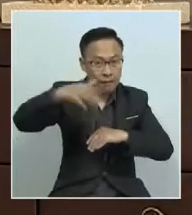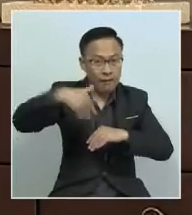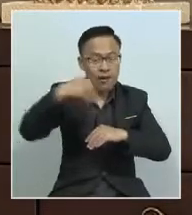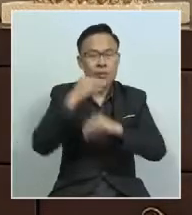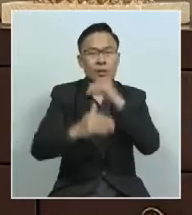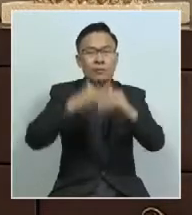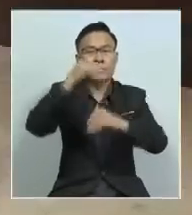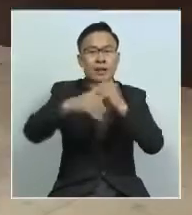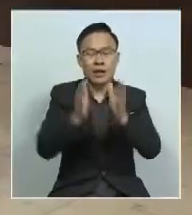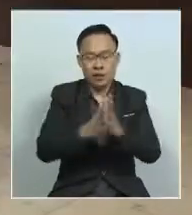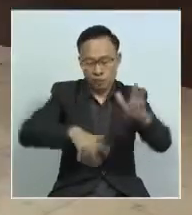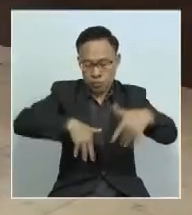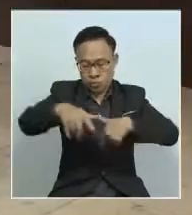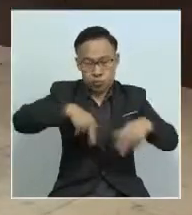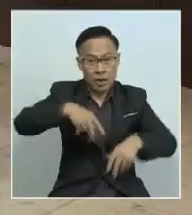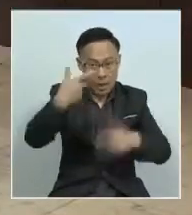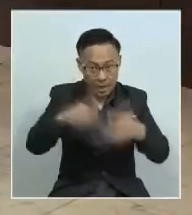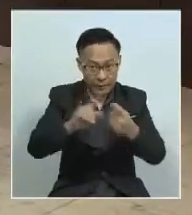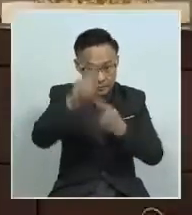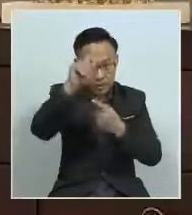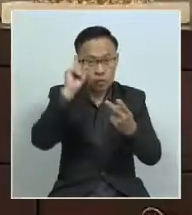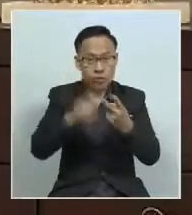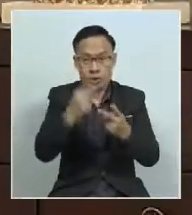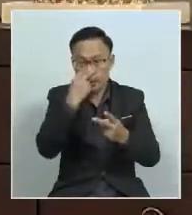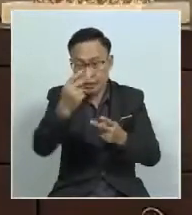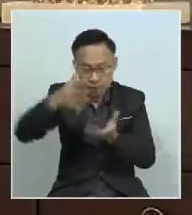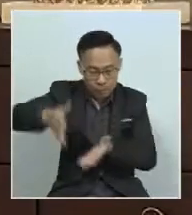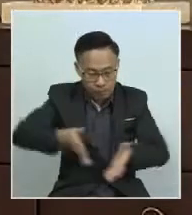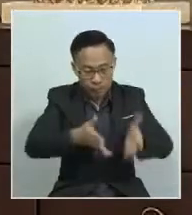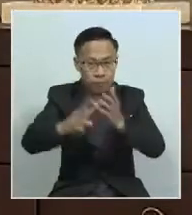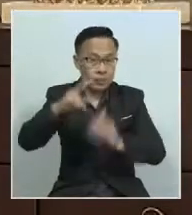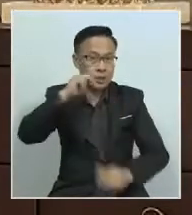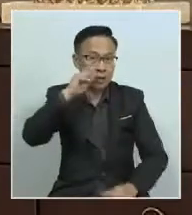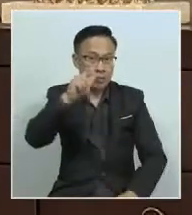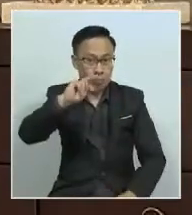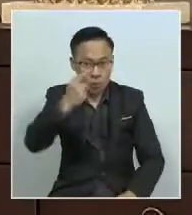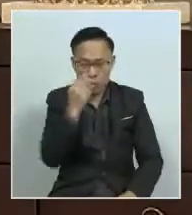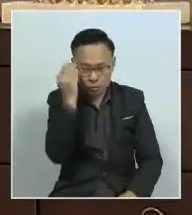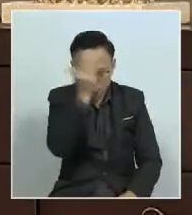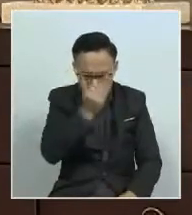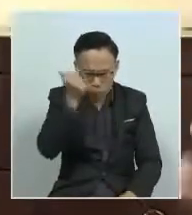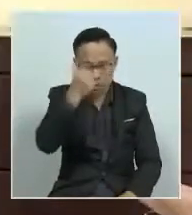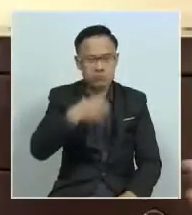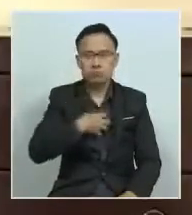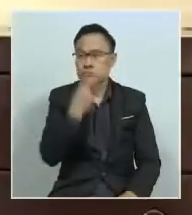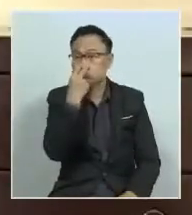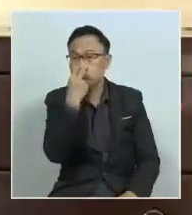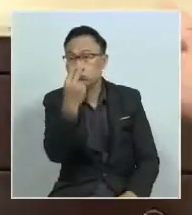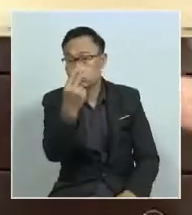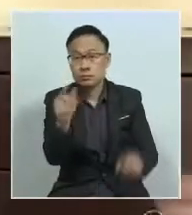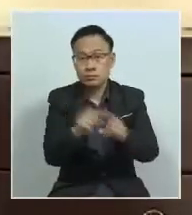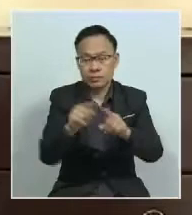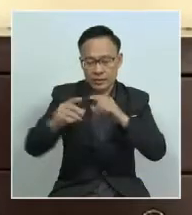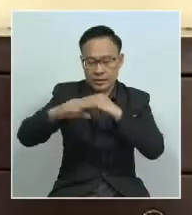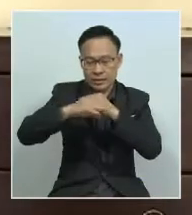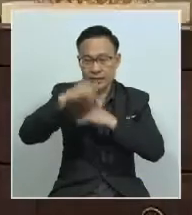างการเด ิน ทางสองประเทศ นั้น แต่เราจะได้ชมแม่น้ำโขงวิวที่สวยที่ใครๆก็อยากไปชมเวลาเราไปเขตชาย